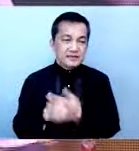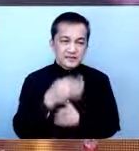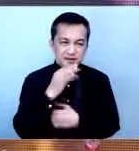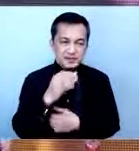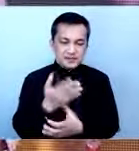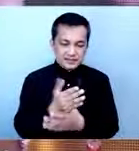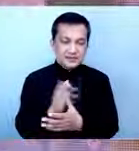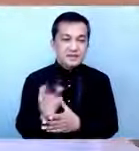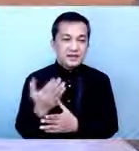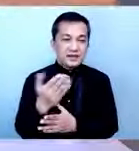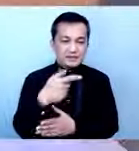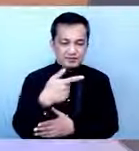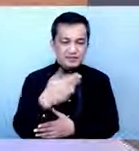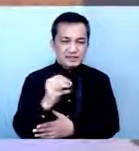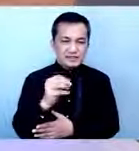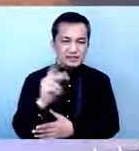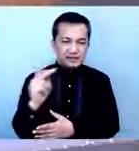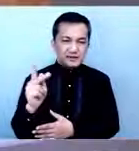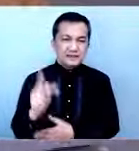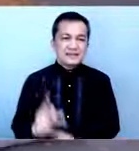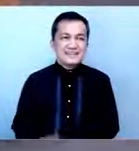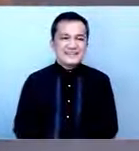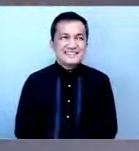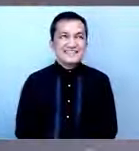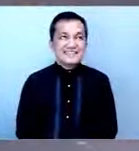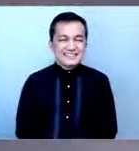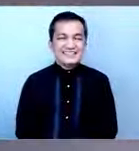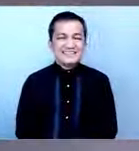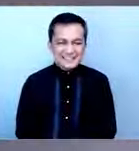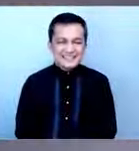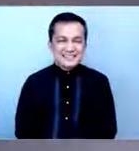umaga. Good morning, kapatid!